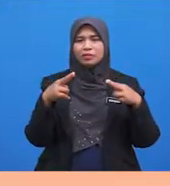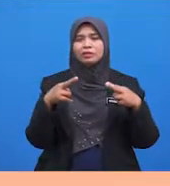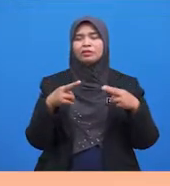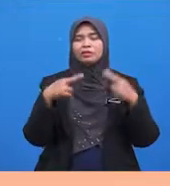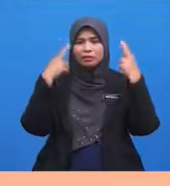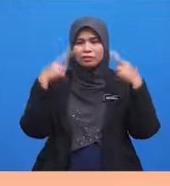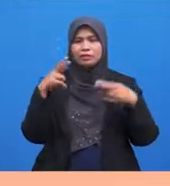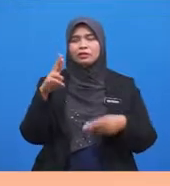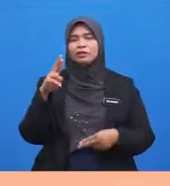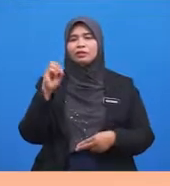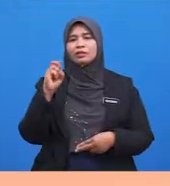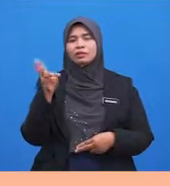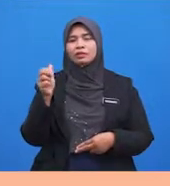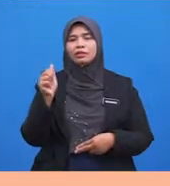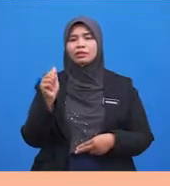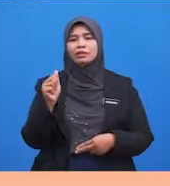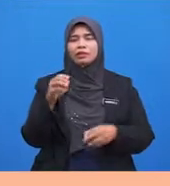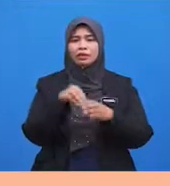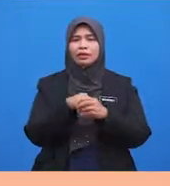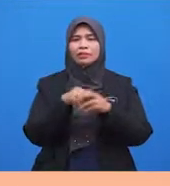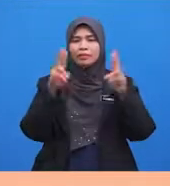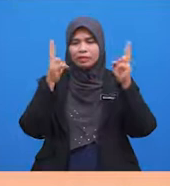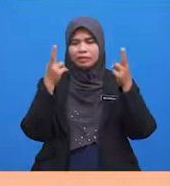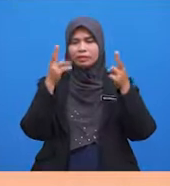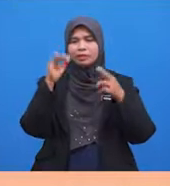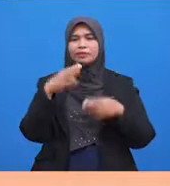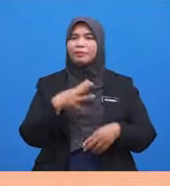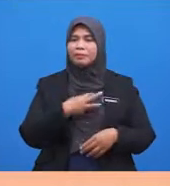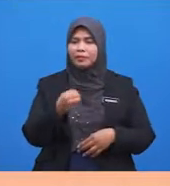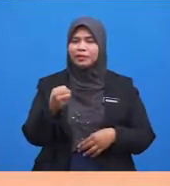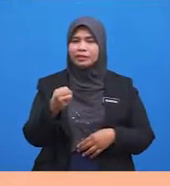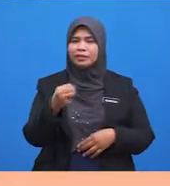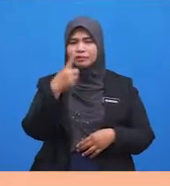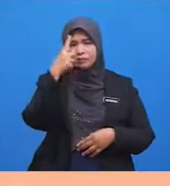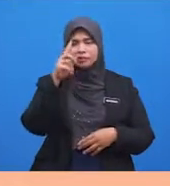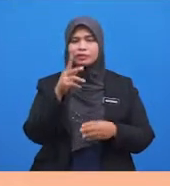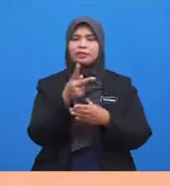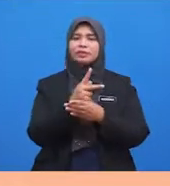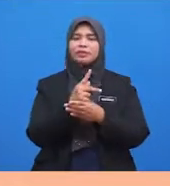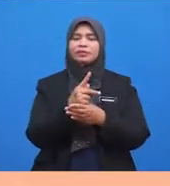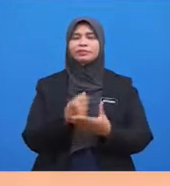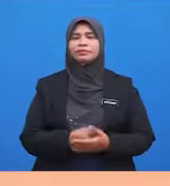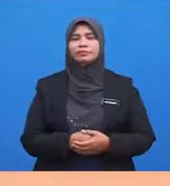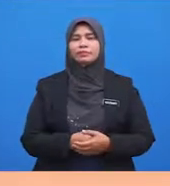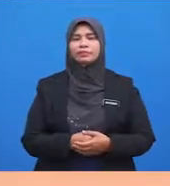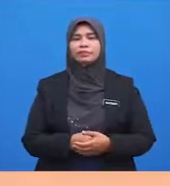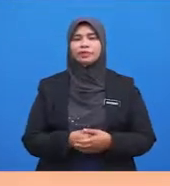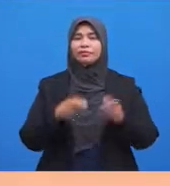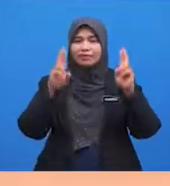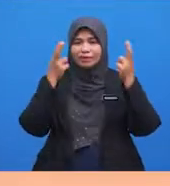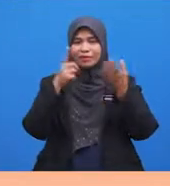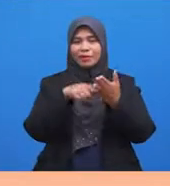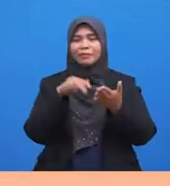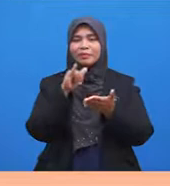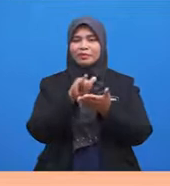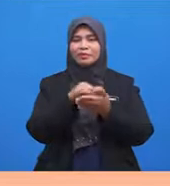Ustazah Roha dalam topik yang menarik untuk dikongsikan. Topik apa